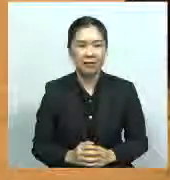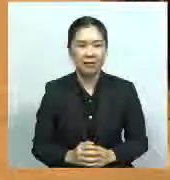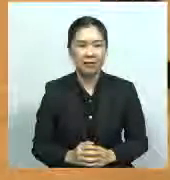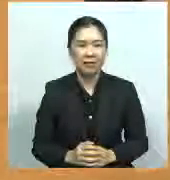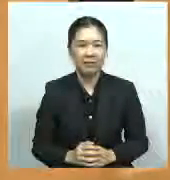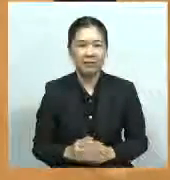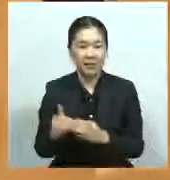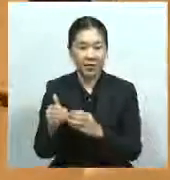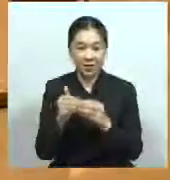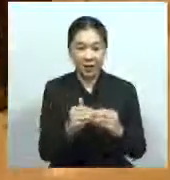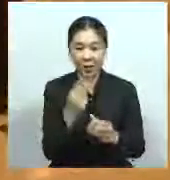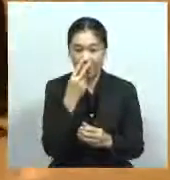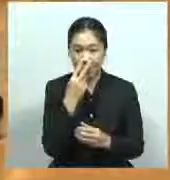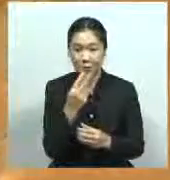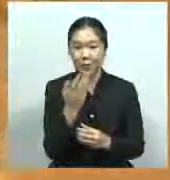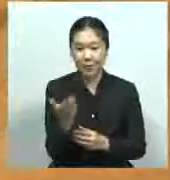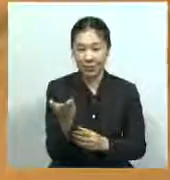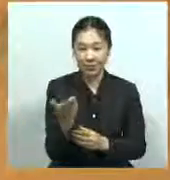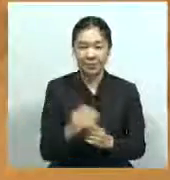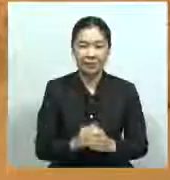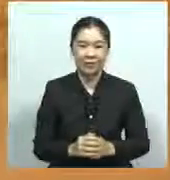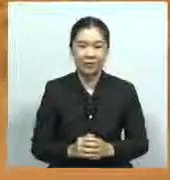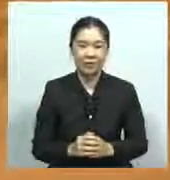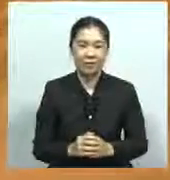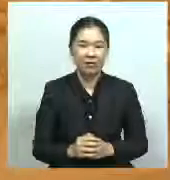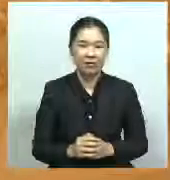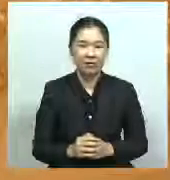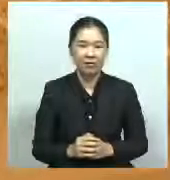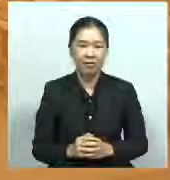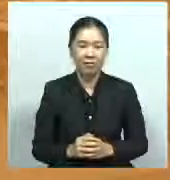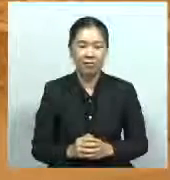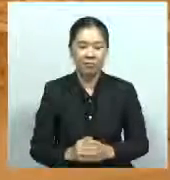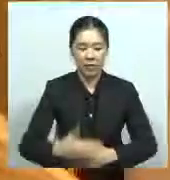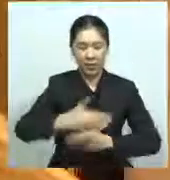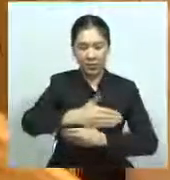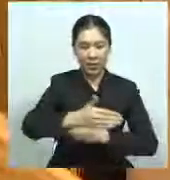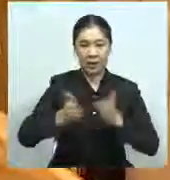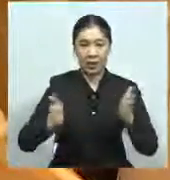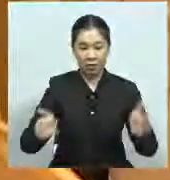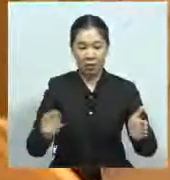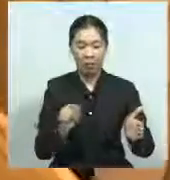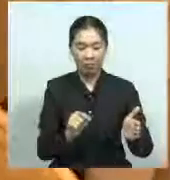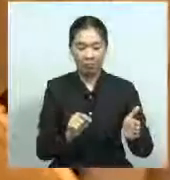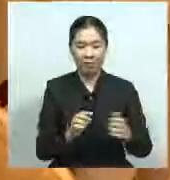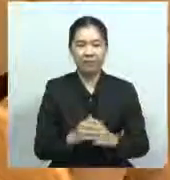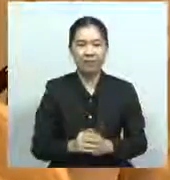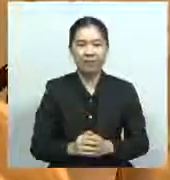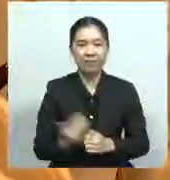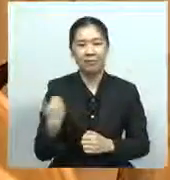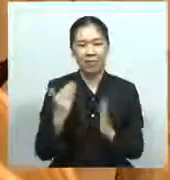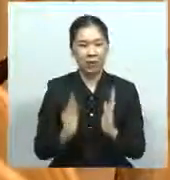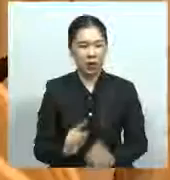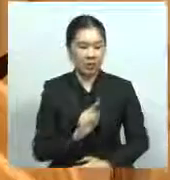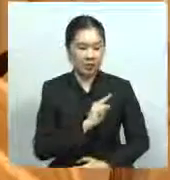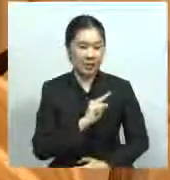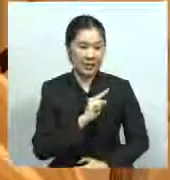พาคุณผู้ชมมาดูบรรยากาศกันบ้างนะคะนี่ก็คือภาพของภายในตึกภักดีบดินทร์นะคะที่มีเจ้าหน้าที่ประจ